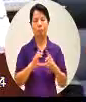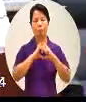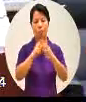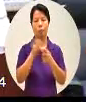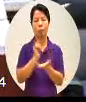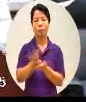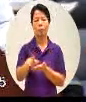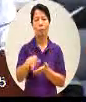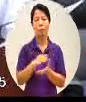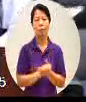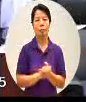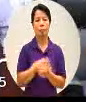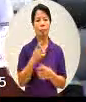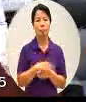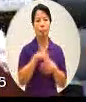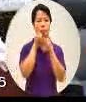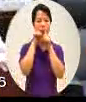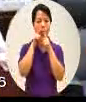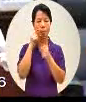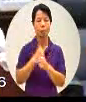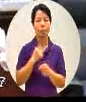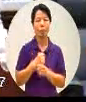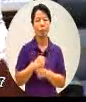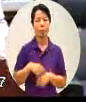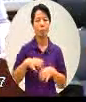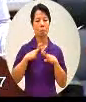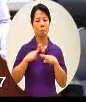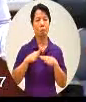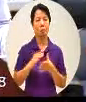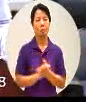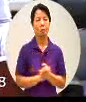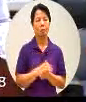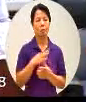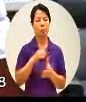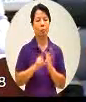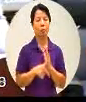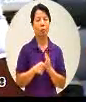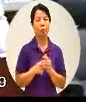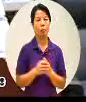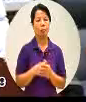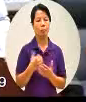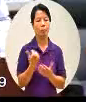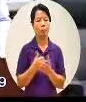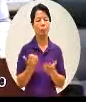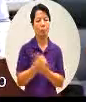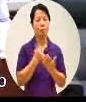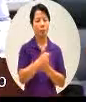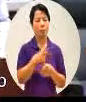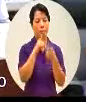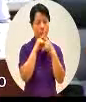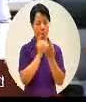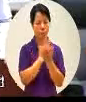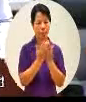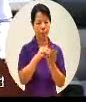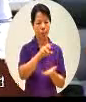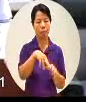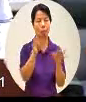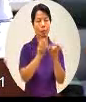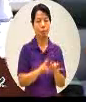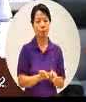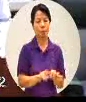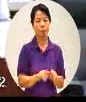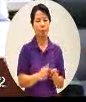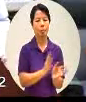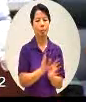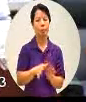嘛。啊，这个蟑螂我做督导员做多啊，啊，我都无时间，我要请一个秘书来拍伊，来整理资